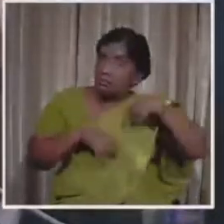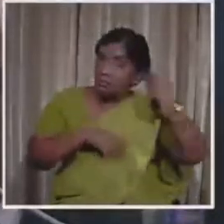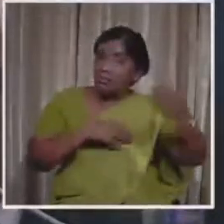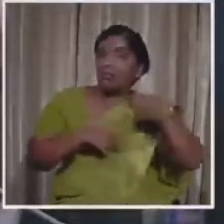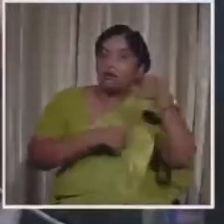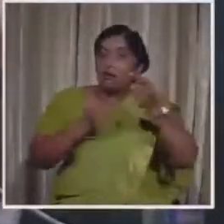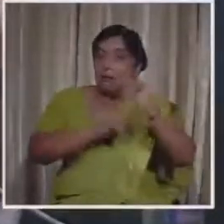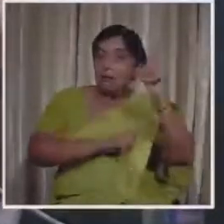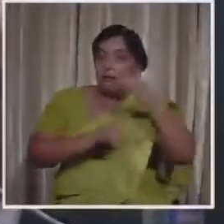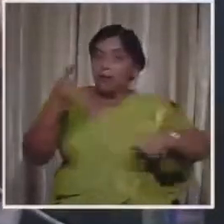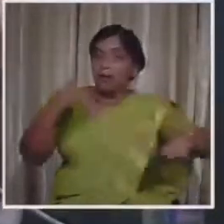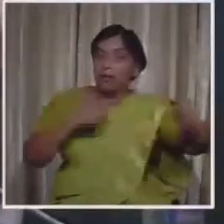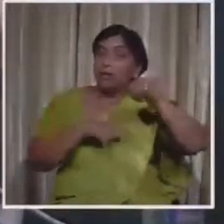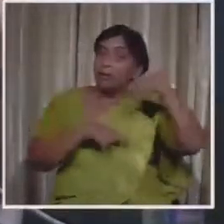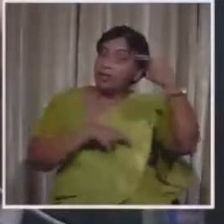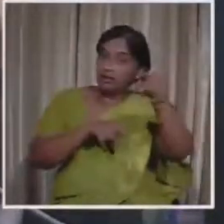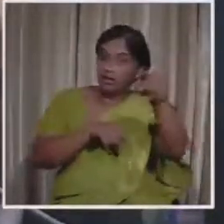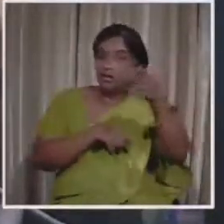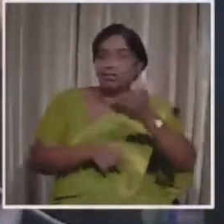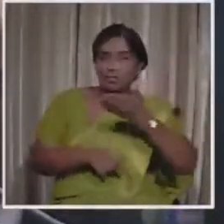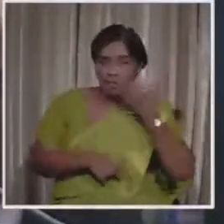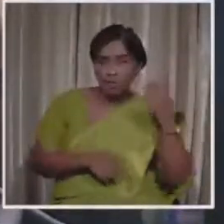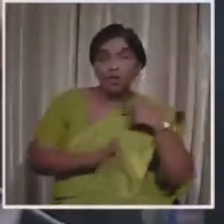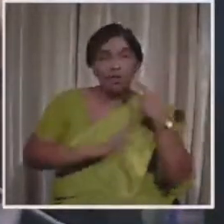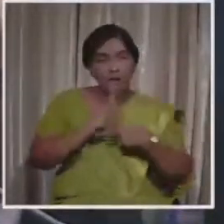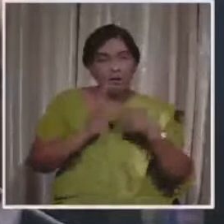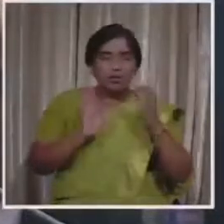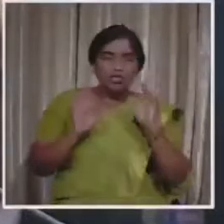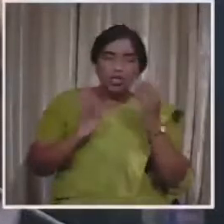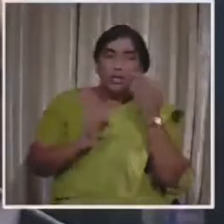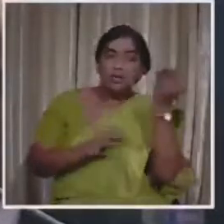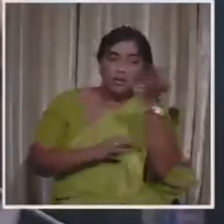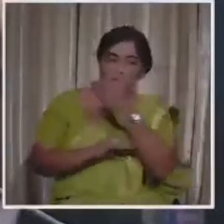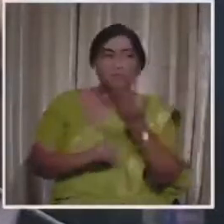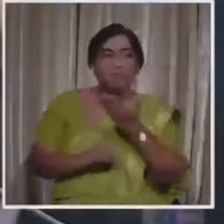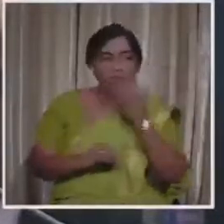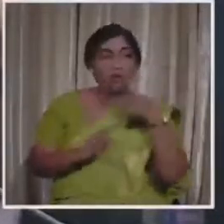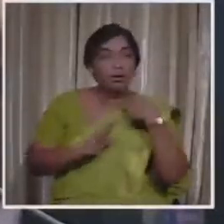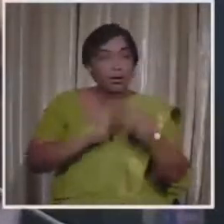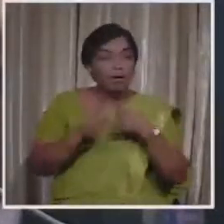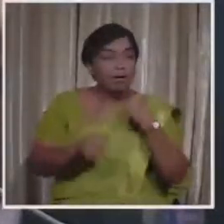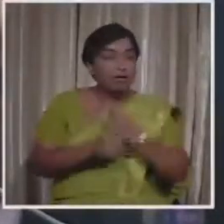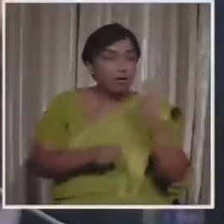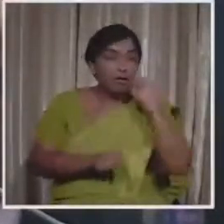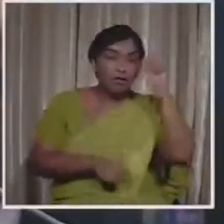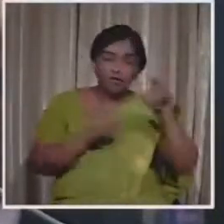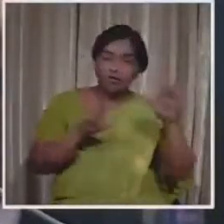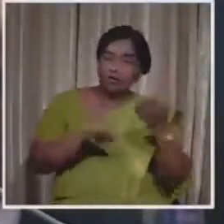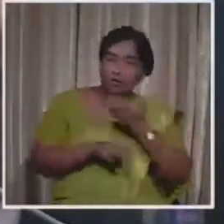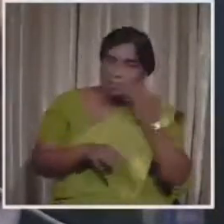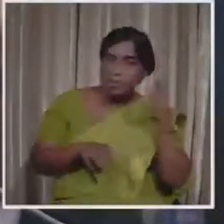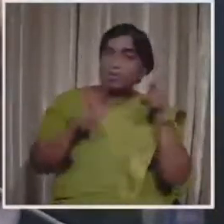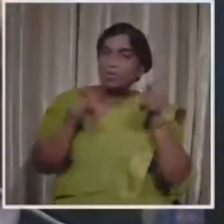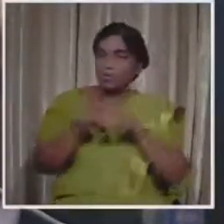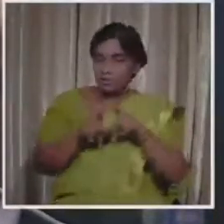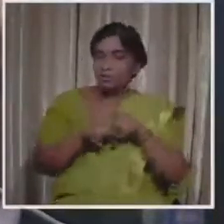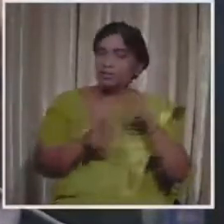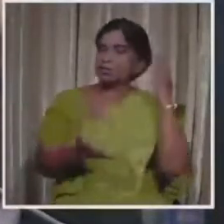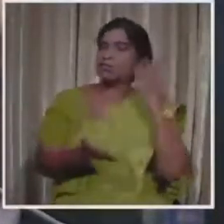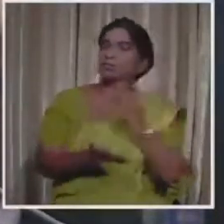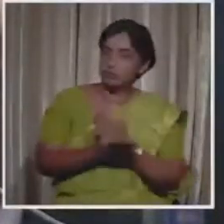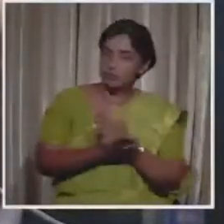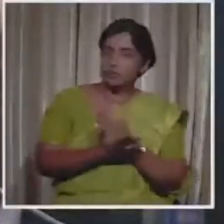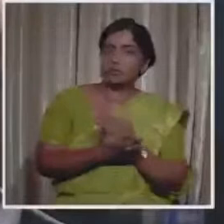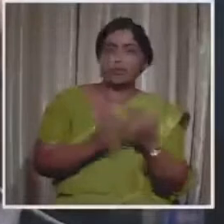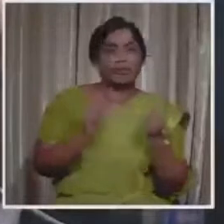तो मंत्री उना हेट उबट वे पुलवा मेरा टे सामान मिल सुन रहे पुलवा मेरा टे राज निदार वे पुलवा एक निशा एक वलक्वा गंड